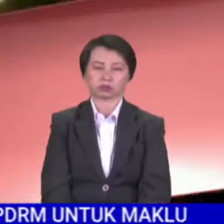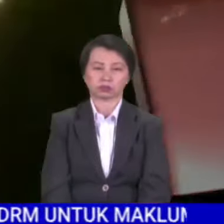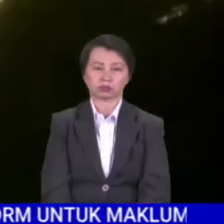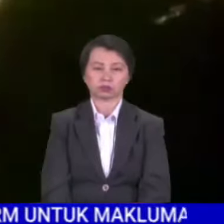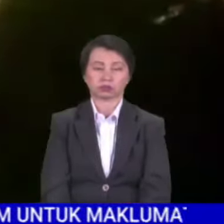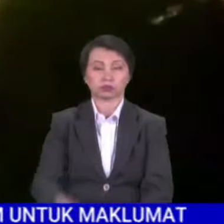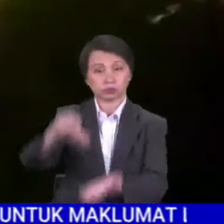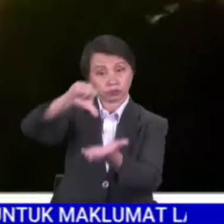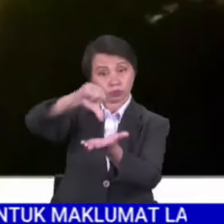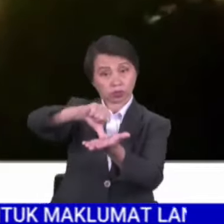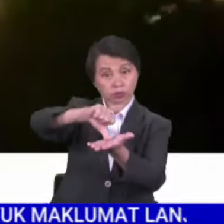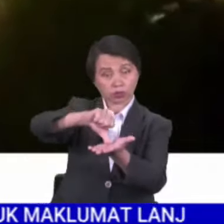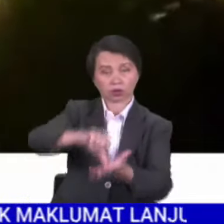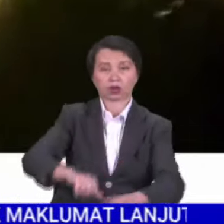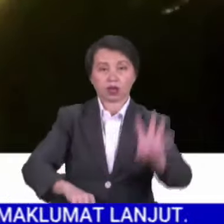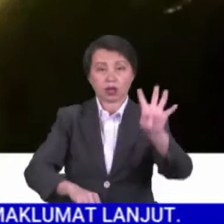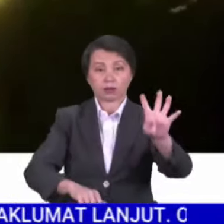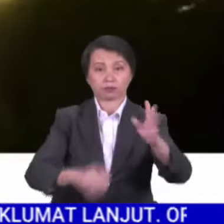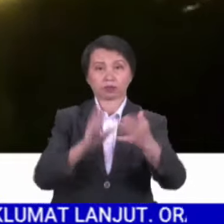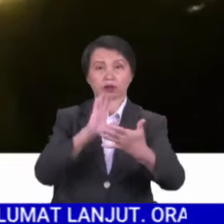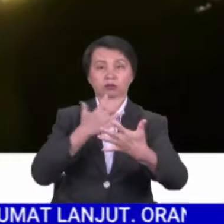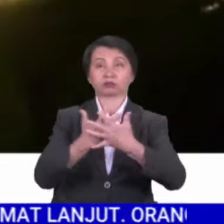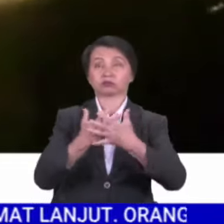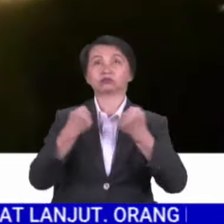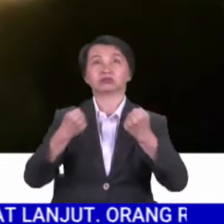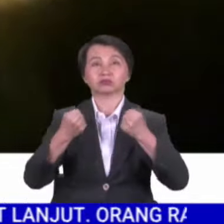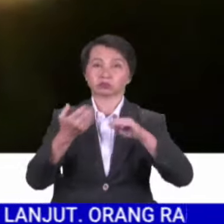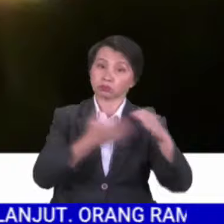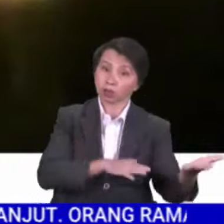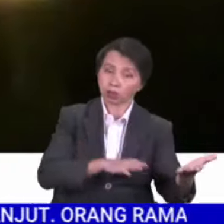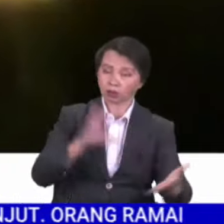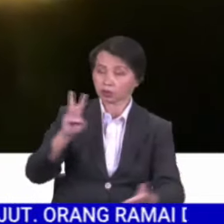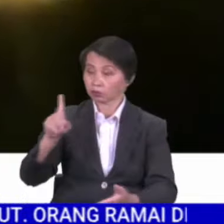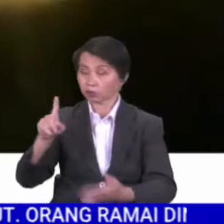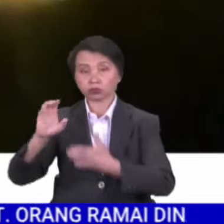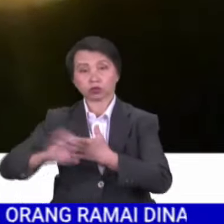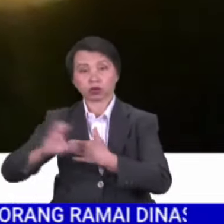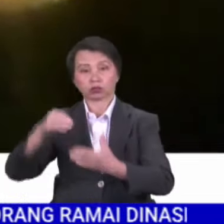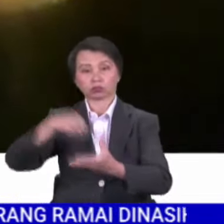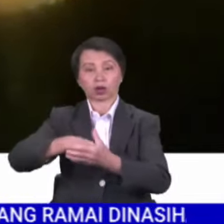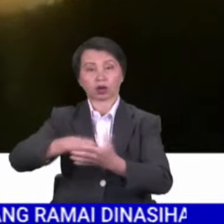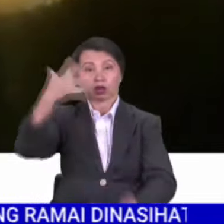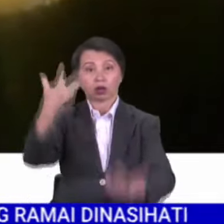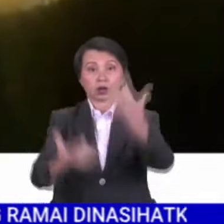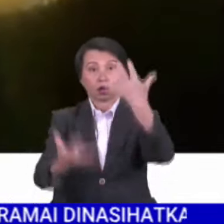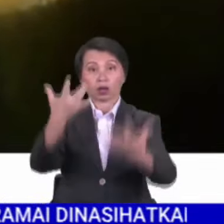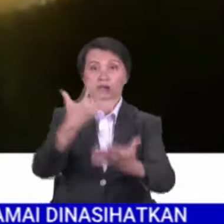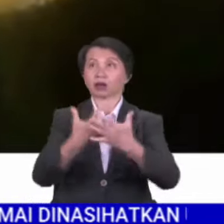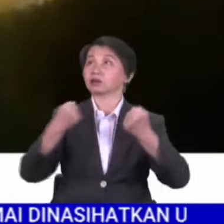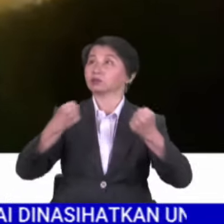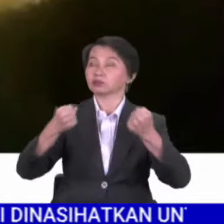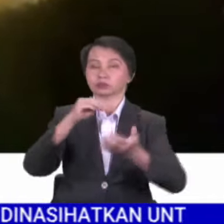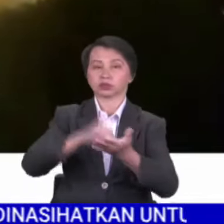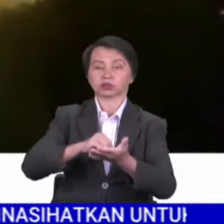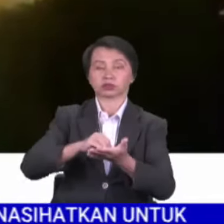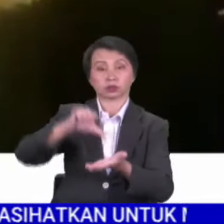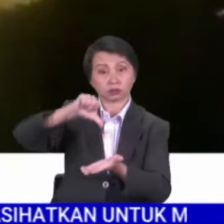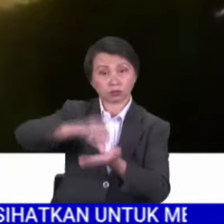Di Iran, sekurang-kurangnya 4 banduan terbunuh dan 61 lagi cedera dalam kebakaran di penjara Evin di